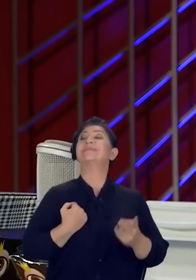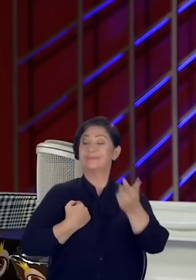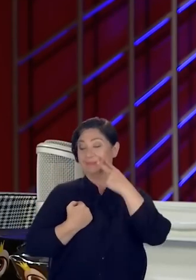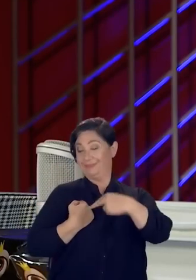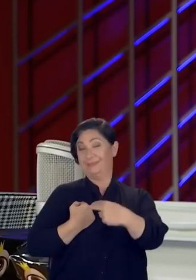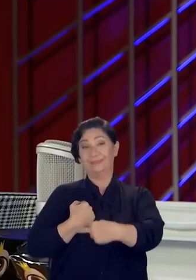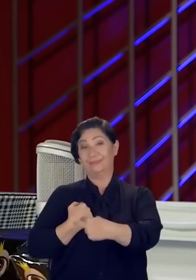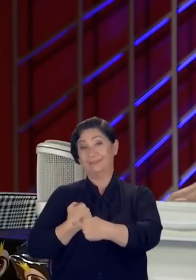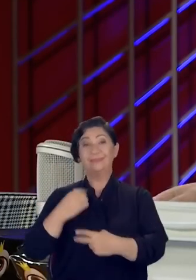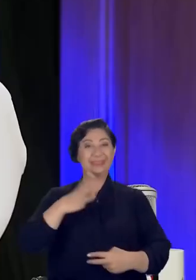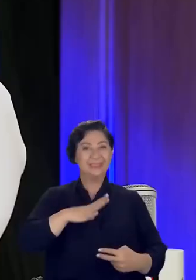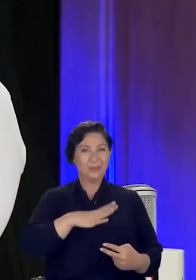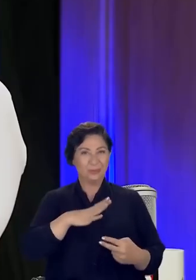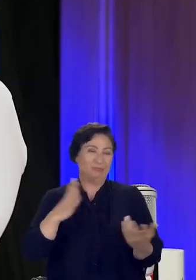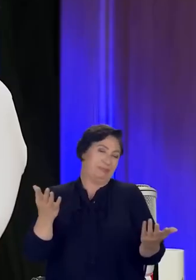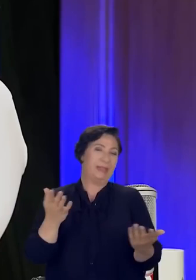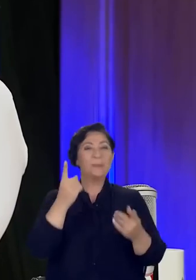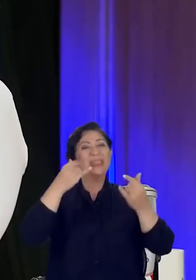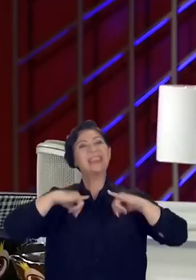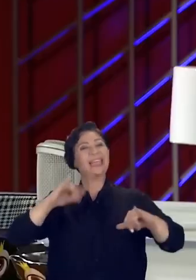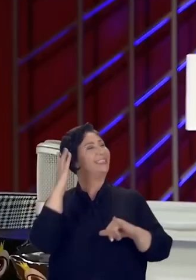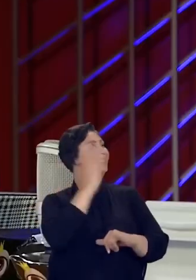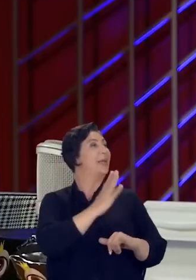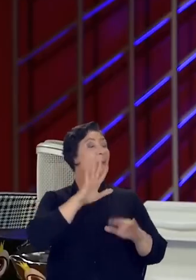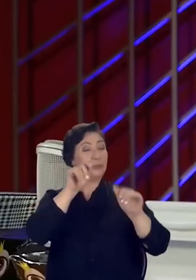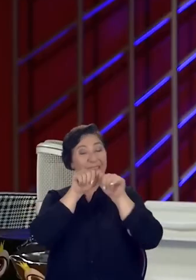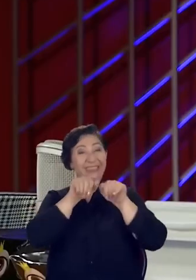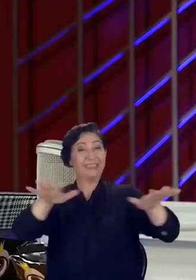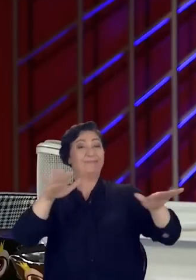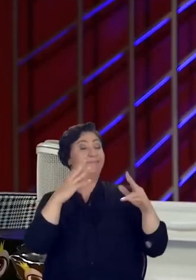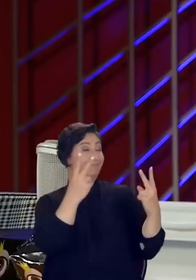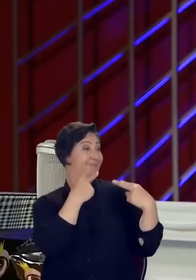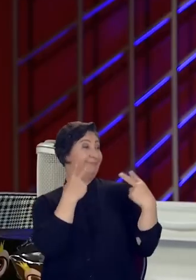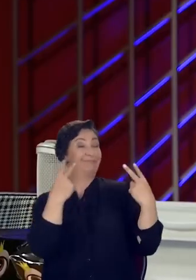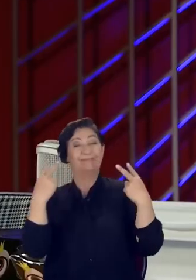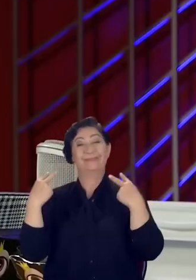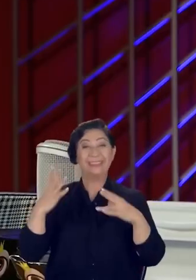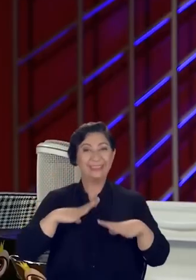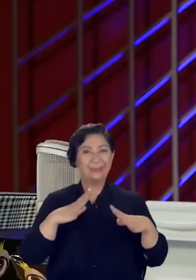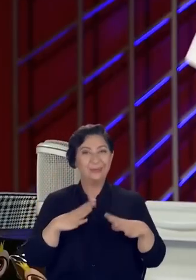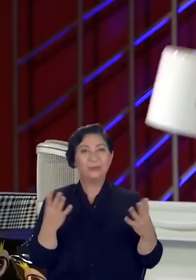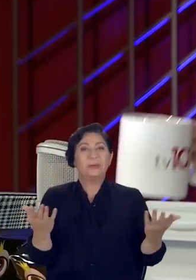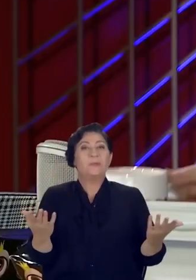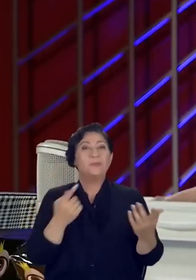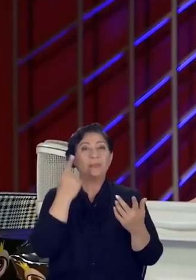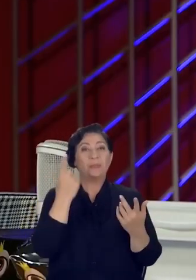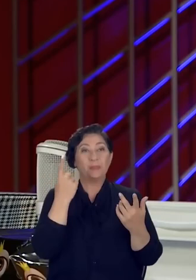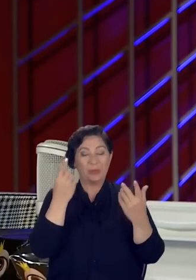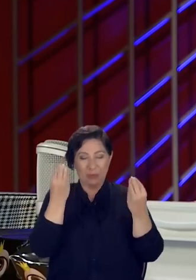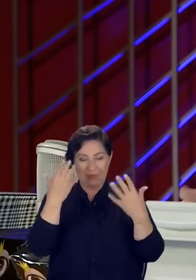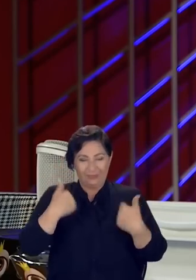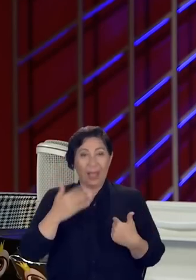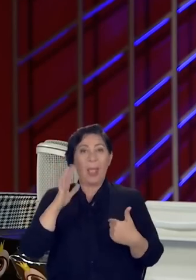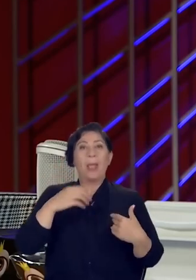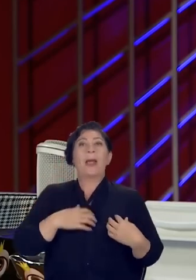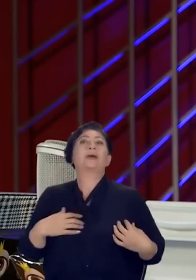bu fark edilsin istiyoruz. Ya da bir tatile gittiğimizde bunu sosyal medyada paylaşıyoruz. Ya da güzel bir tarafımız varsa